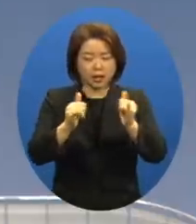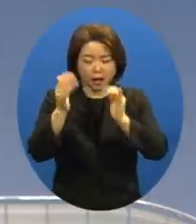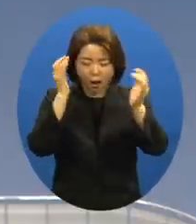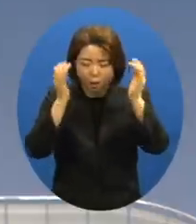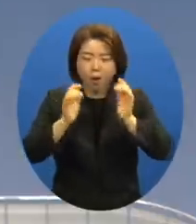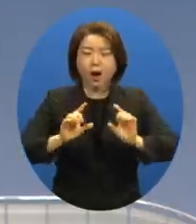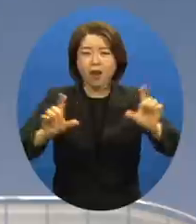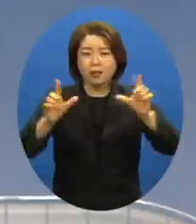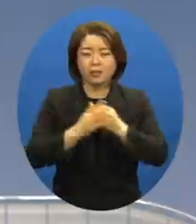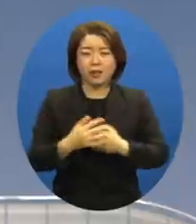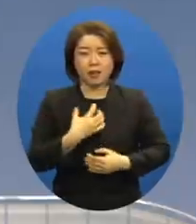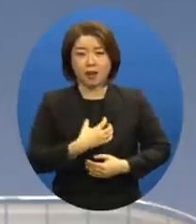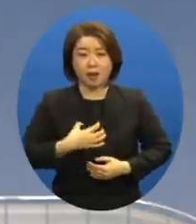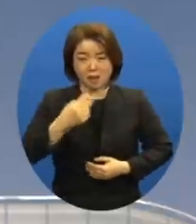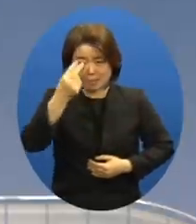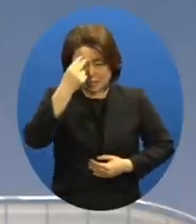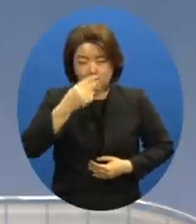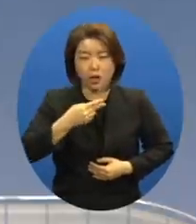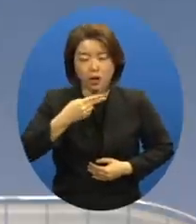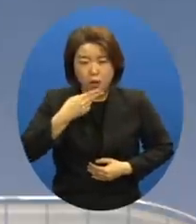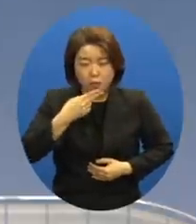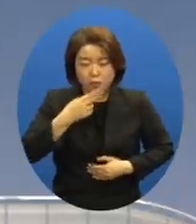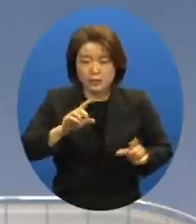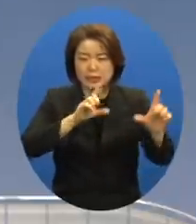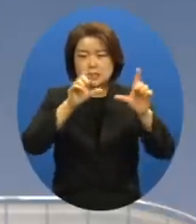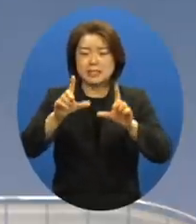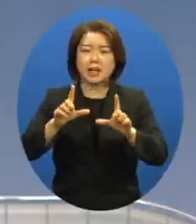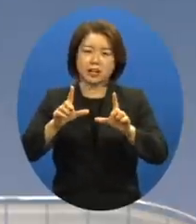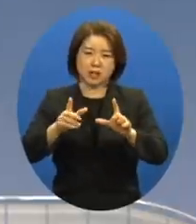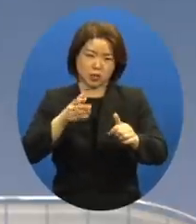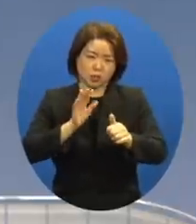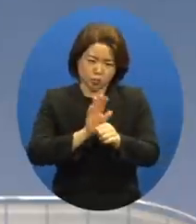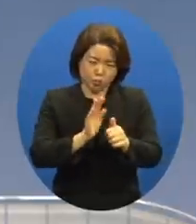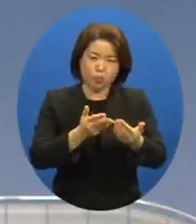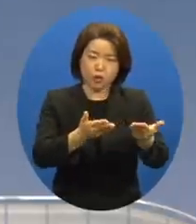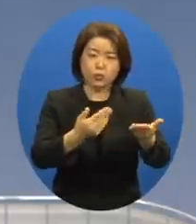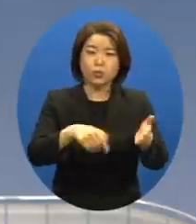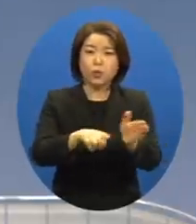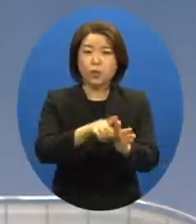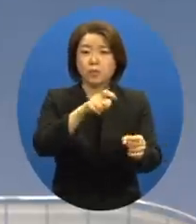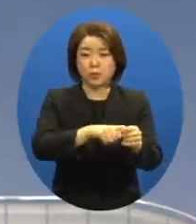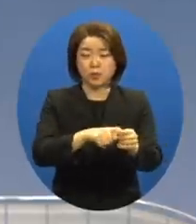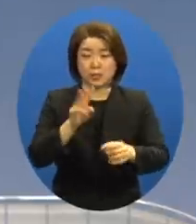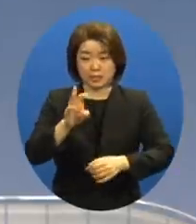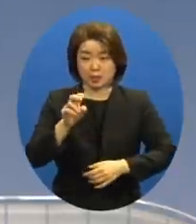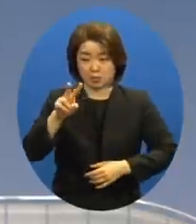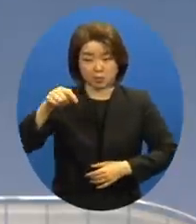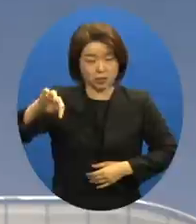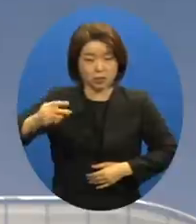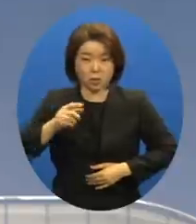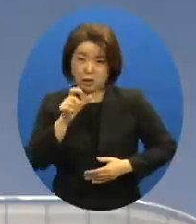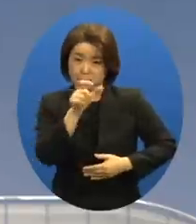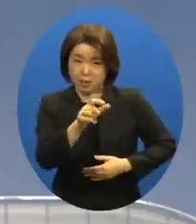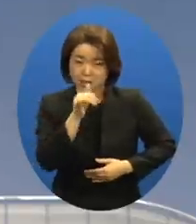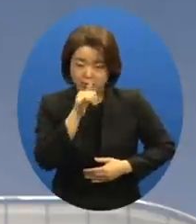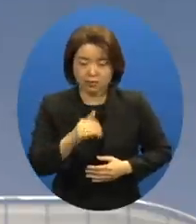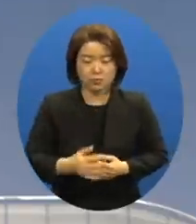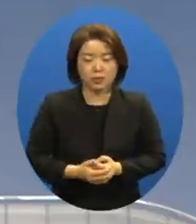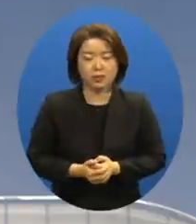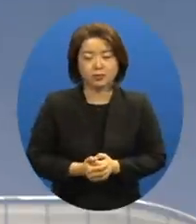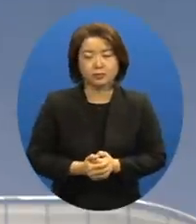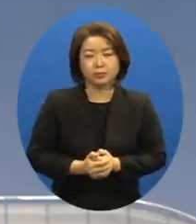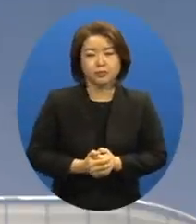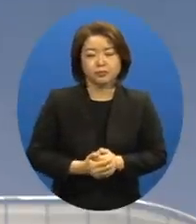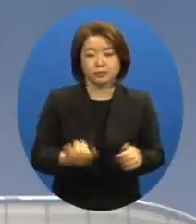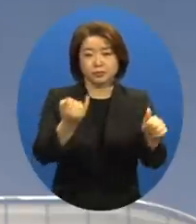염료 없이 살게 하고 싶어서 그랬습니다 32 저리 그렇게 말씀했습니다 사실 결혼한